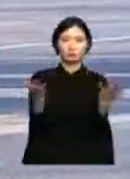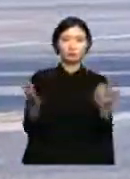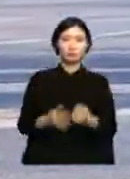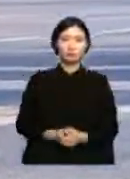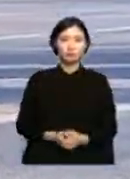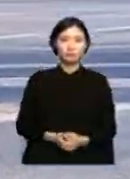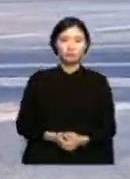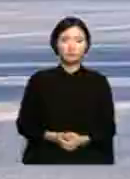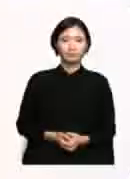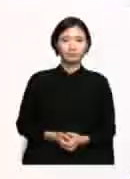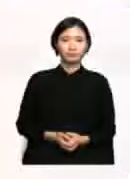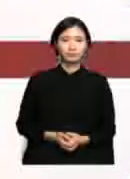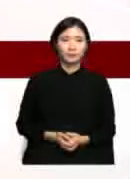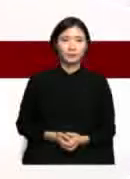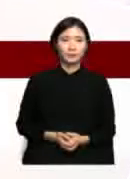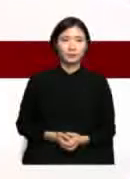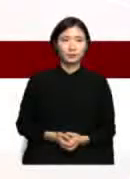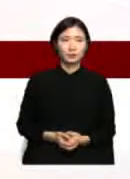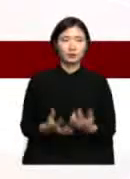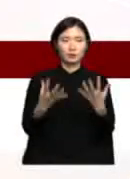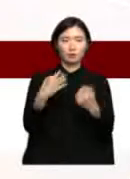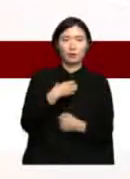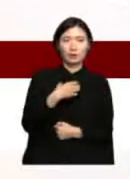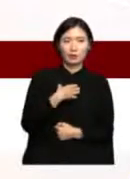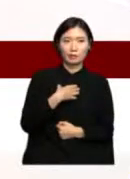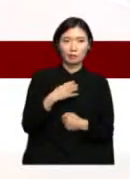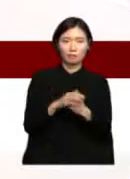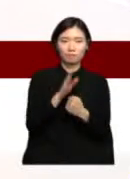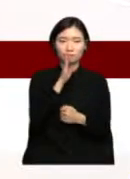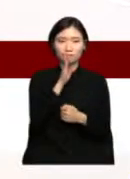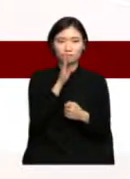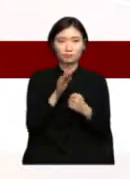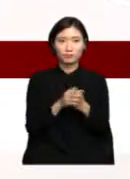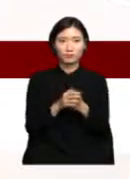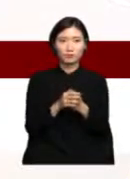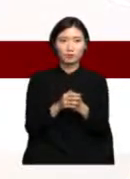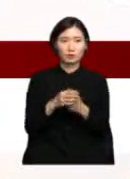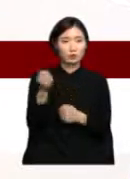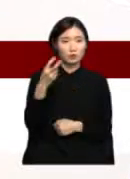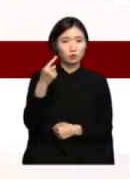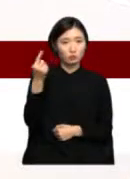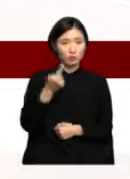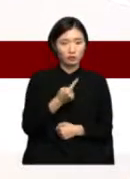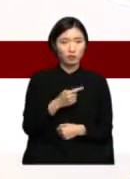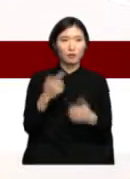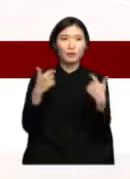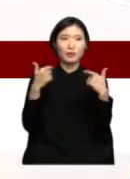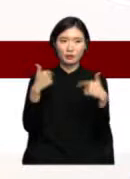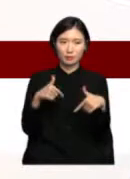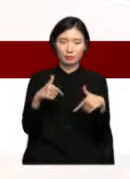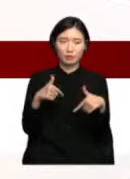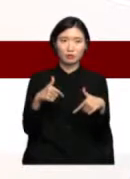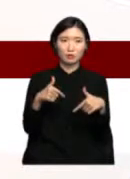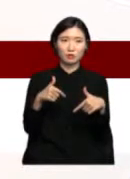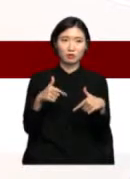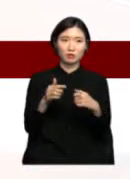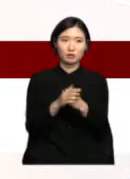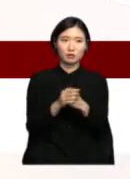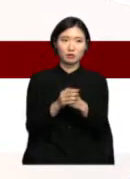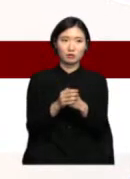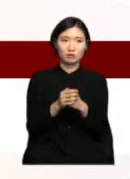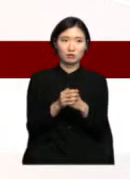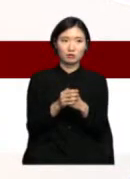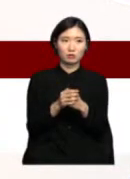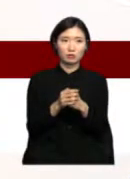없습니다. 많이 위험하죠. 아, 많이 위험해요. 그럼요. 아, 자주 이렇게 오세요? 매일 출근할 때 여기 이렇게 들어오고 나가는